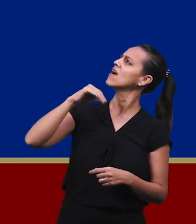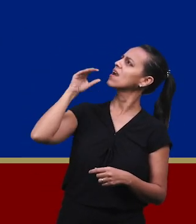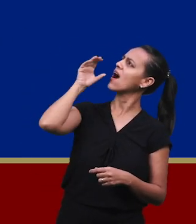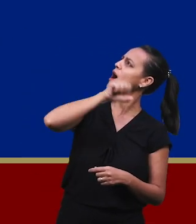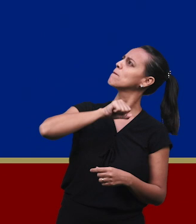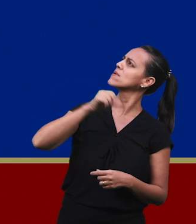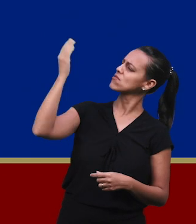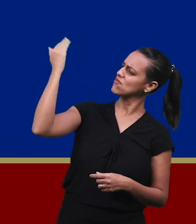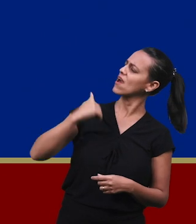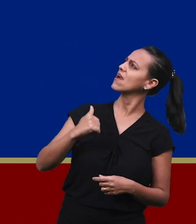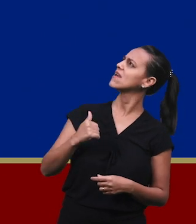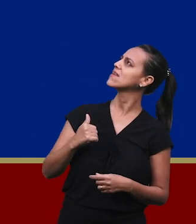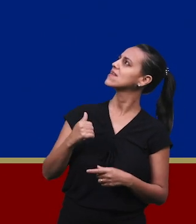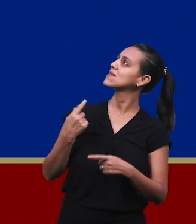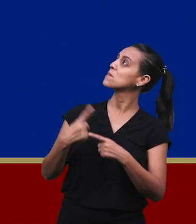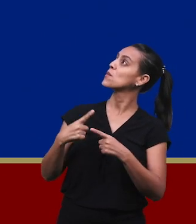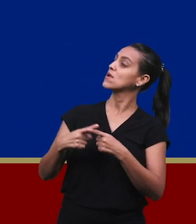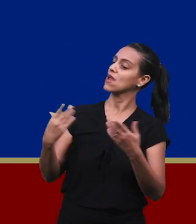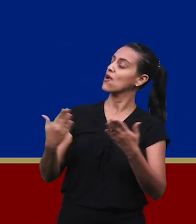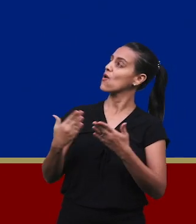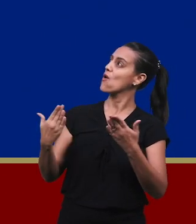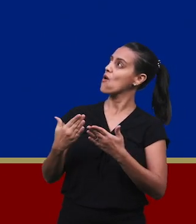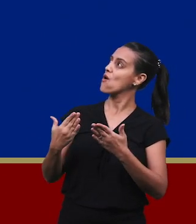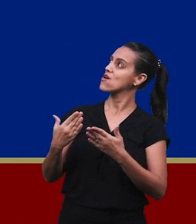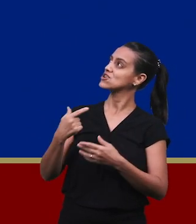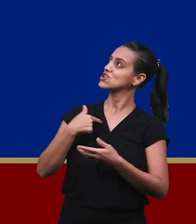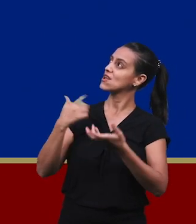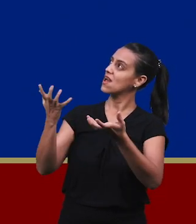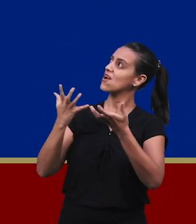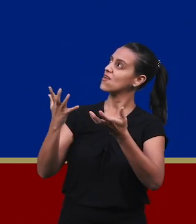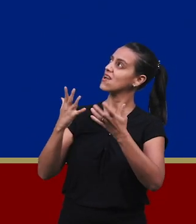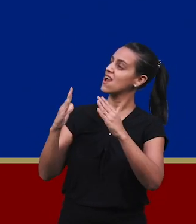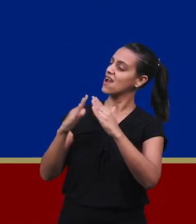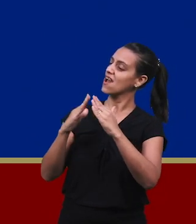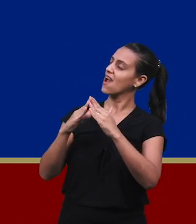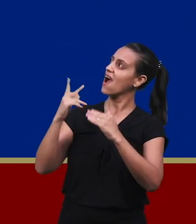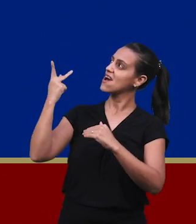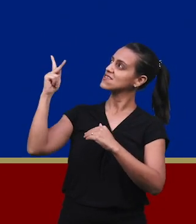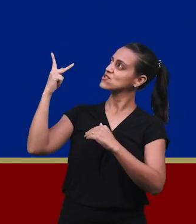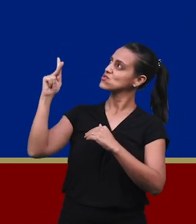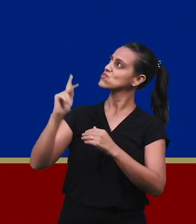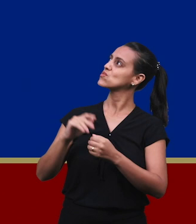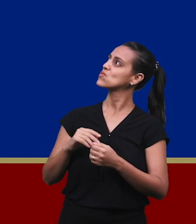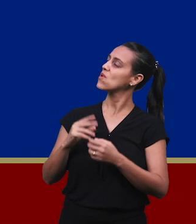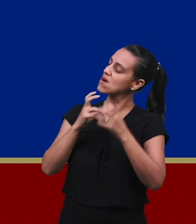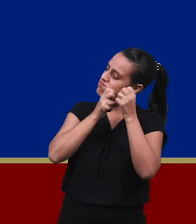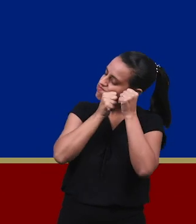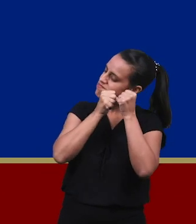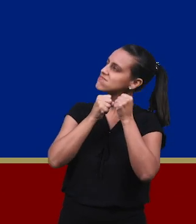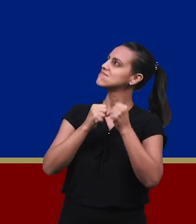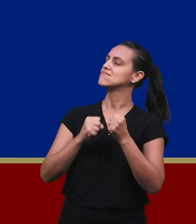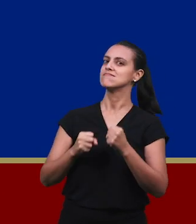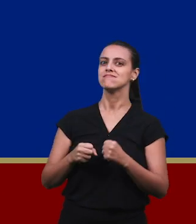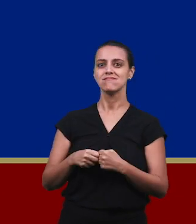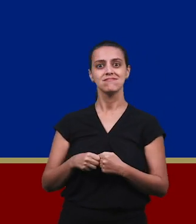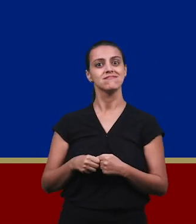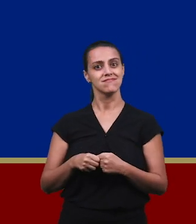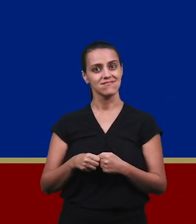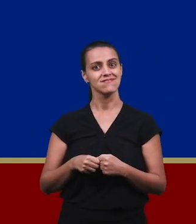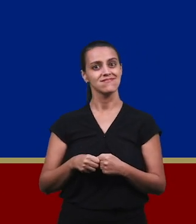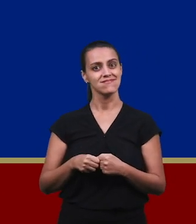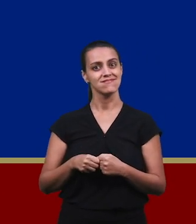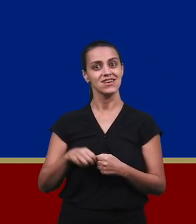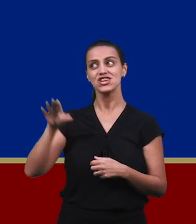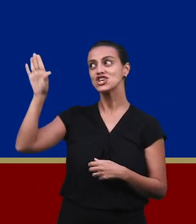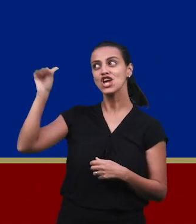aujourd'hui, il faut que je reste chez toi. » Donc, c'est-à-dire, l'appel pour le salut a été fait